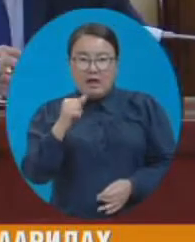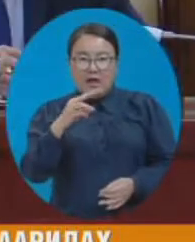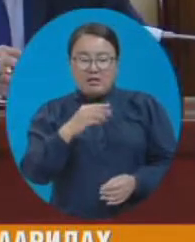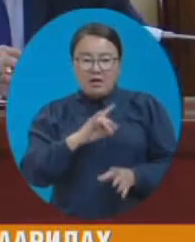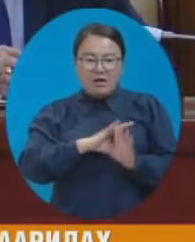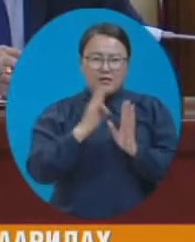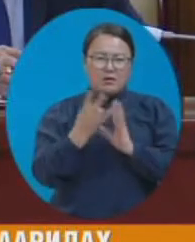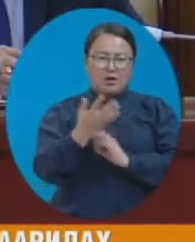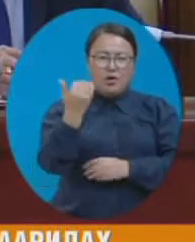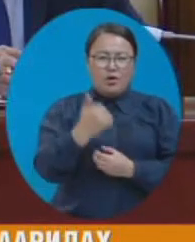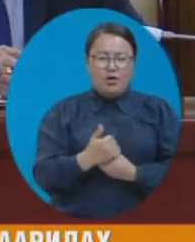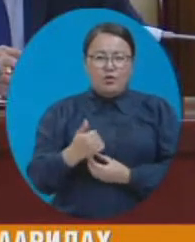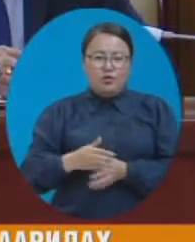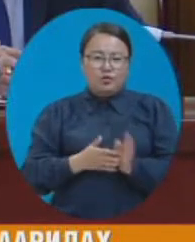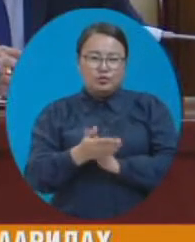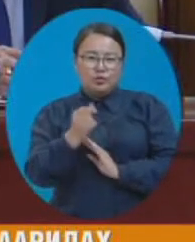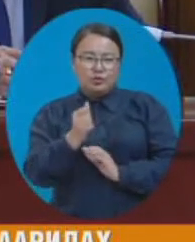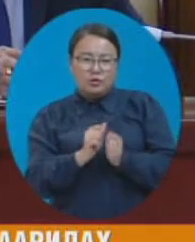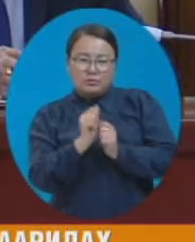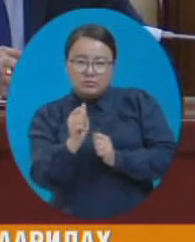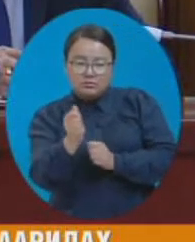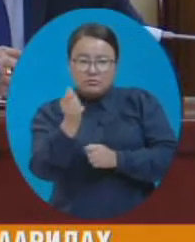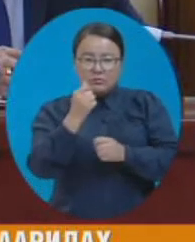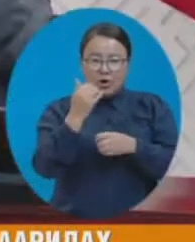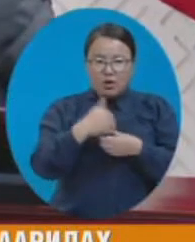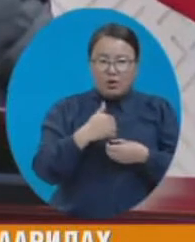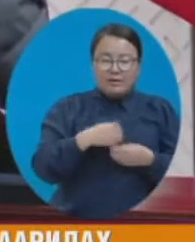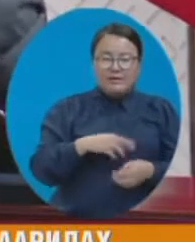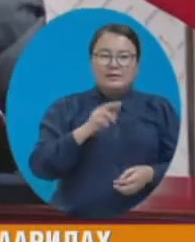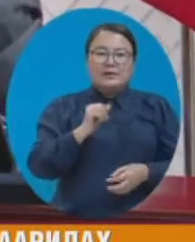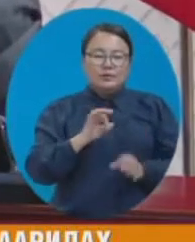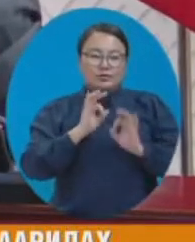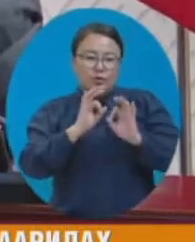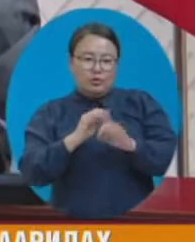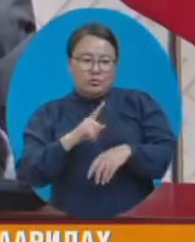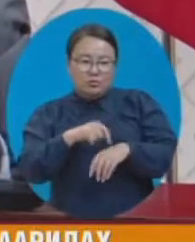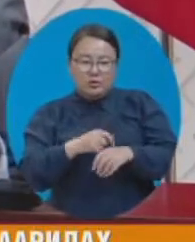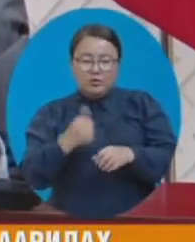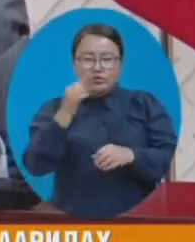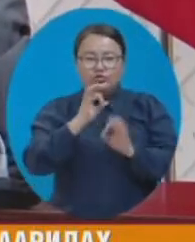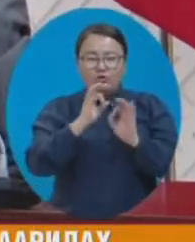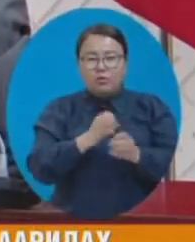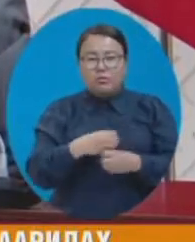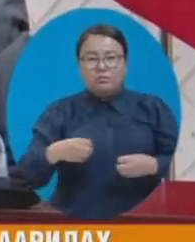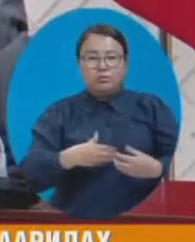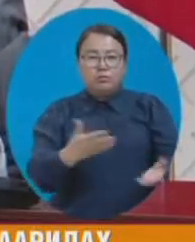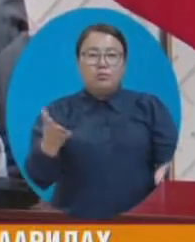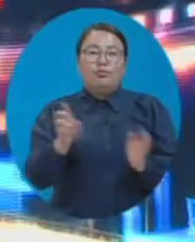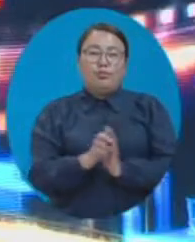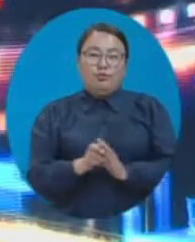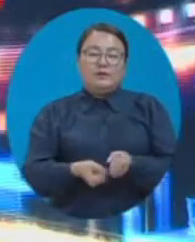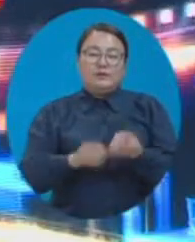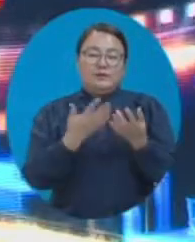датаг нэгтгэж төсвийн орлого зарлагыг оновчтой зорилтод хэсэгт бүрэн хуваарлах боломж бүрдэх юм аа.